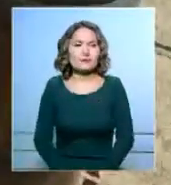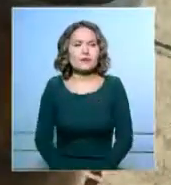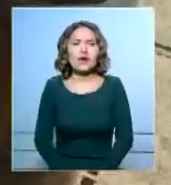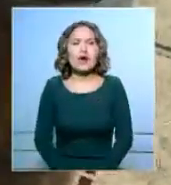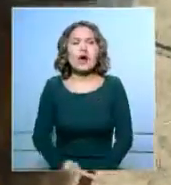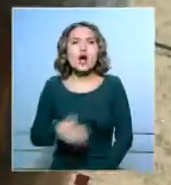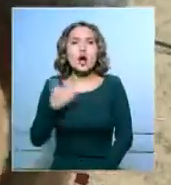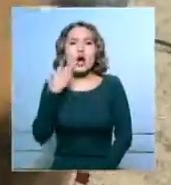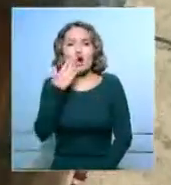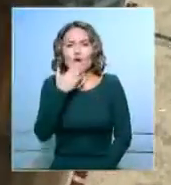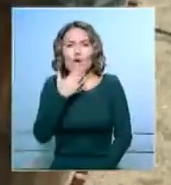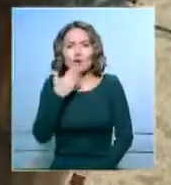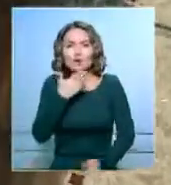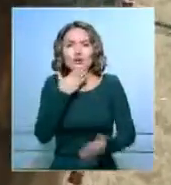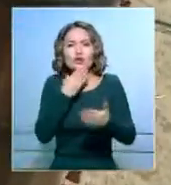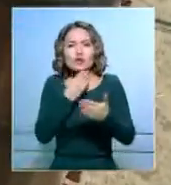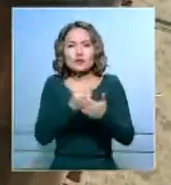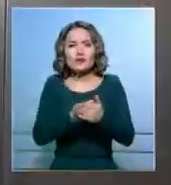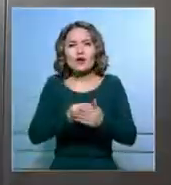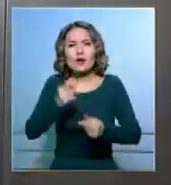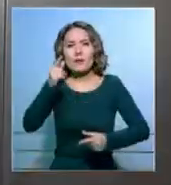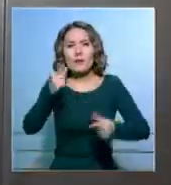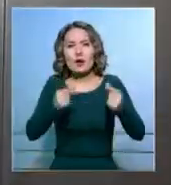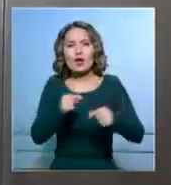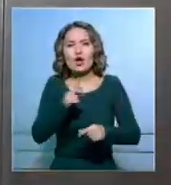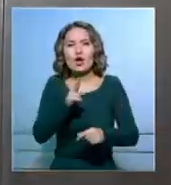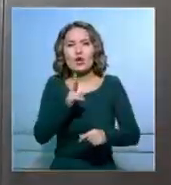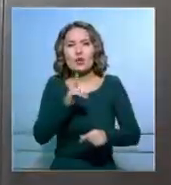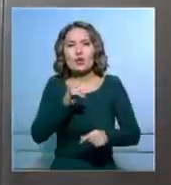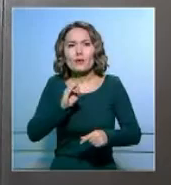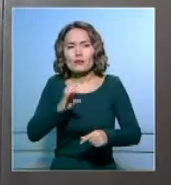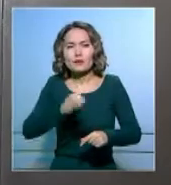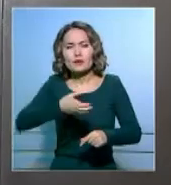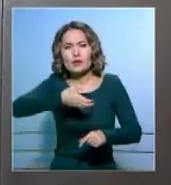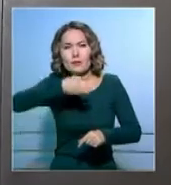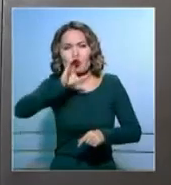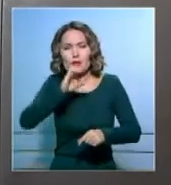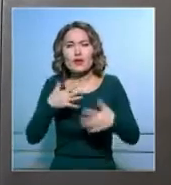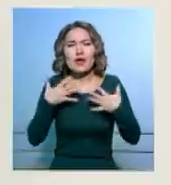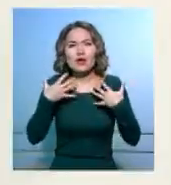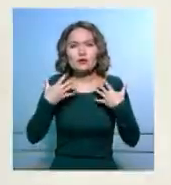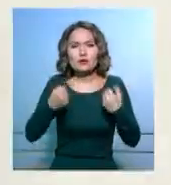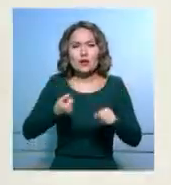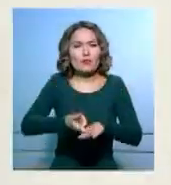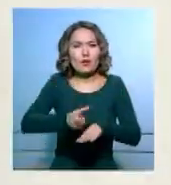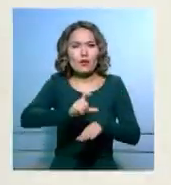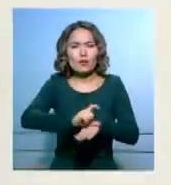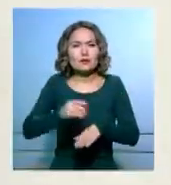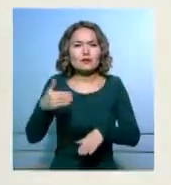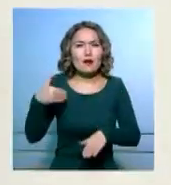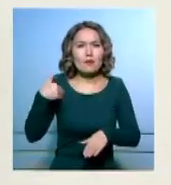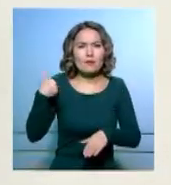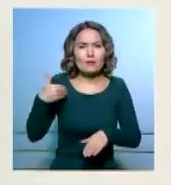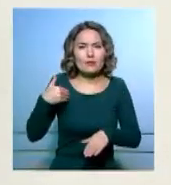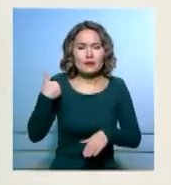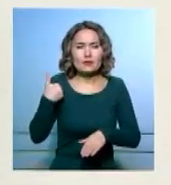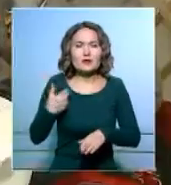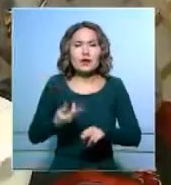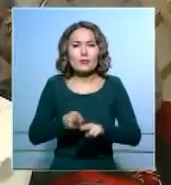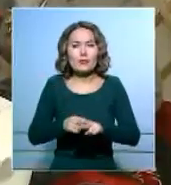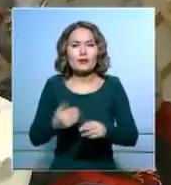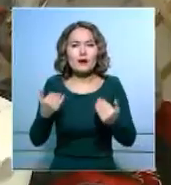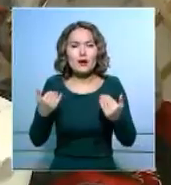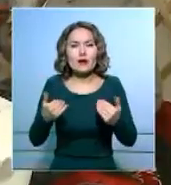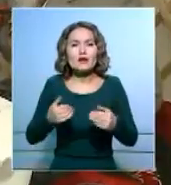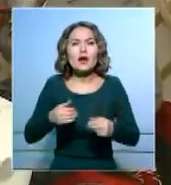Ұлттық сусын ата-бабамыздан мұраға қалған әдіспен әзірленеді. Сұраныстың көптігінен кейде көбі пісетін қондырғыны қолдануға да тура келеді екен.